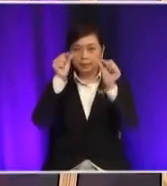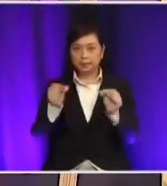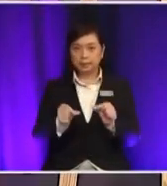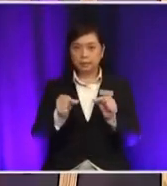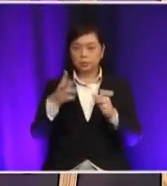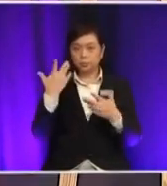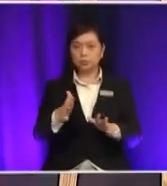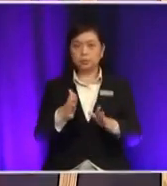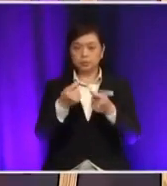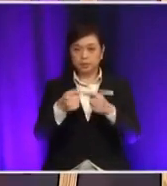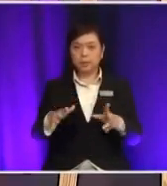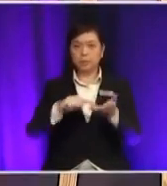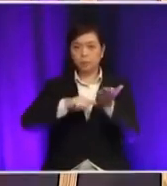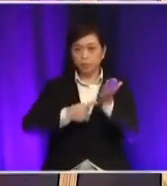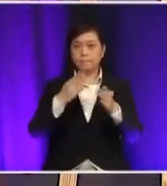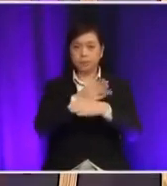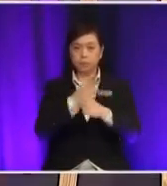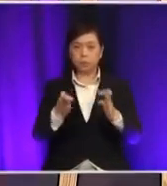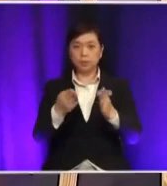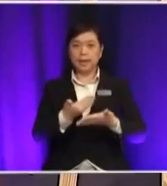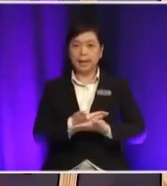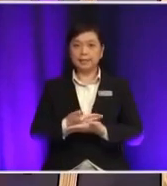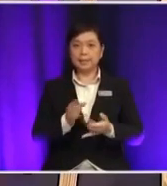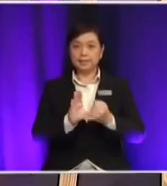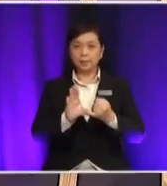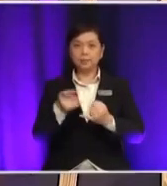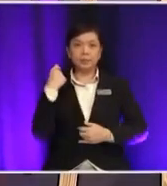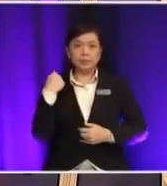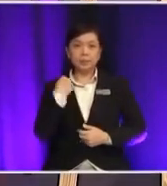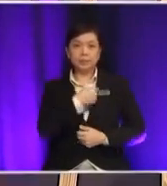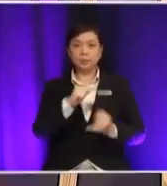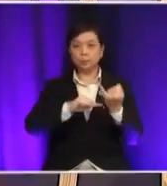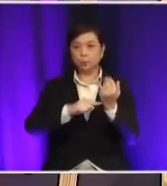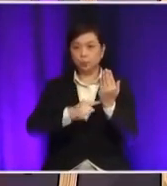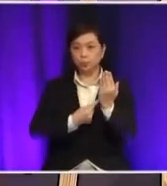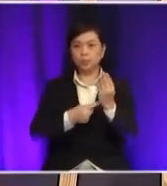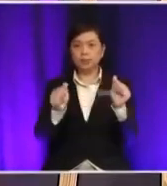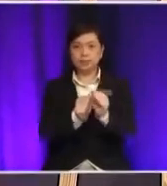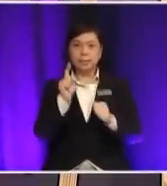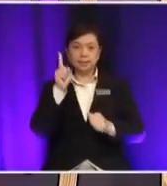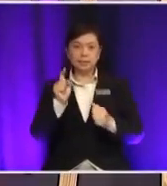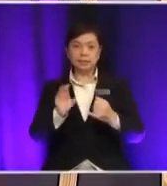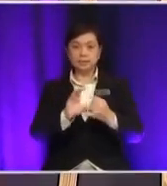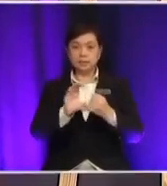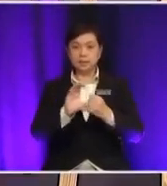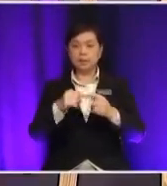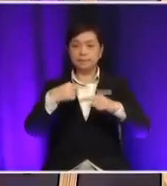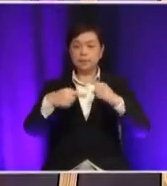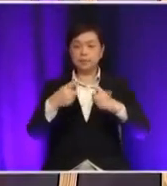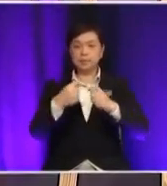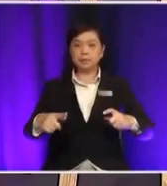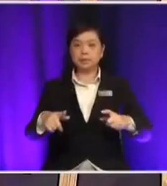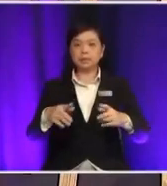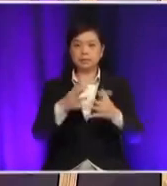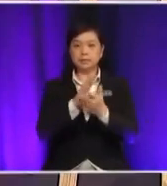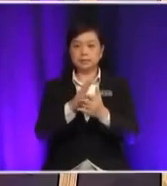tadi kita mulai dengan satu sel yang tetapi sekarang apabila kita sudah selesai meiosis 1 Nampak